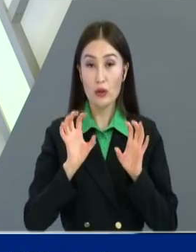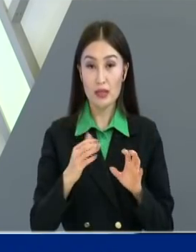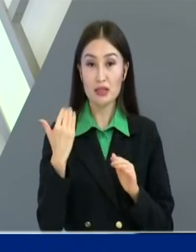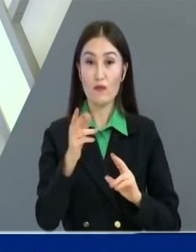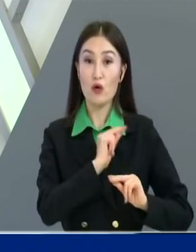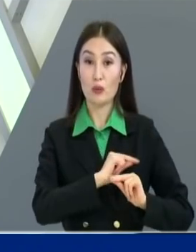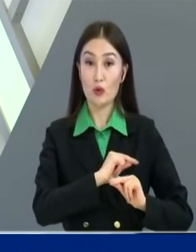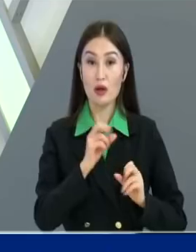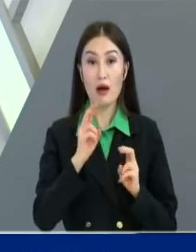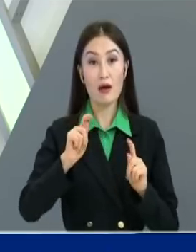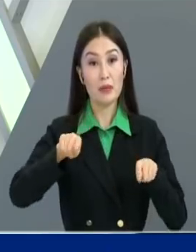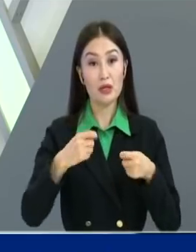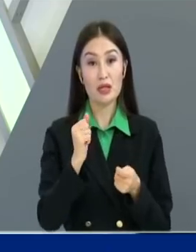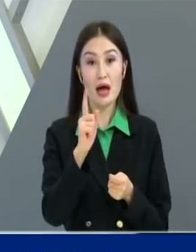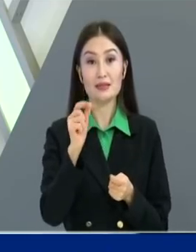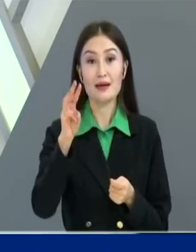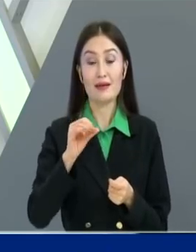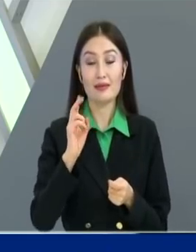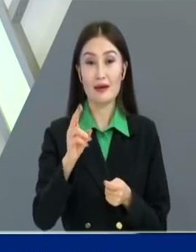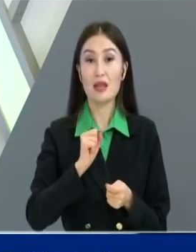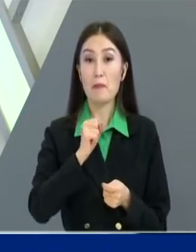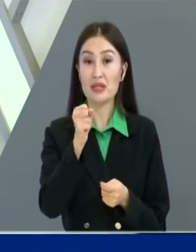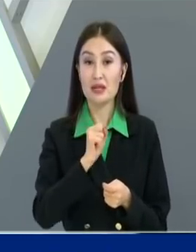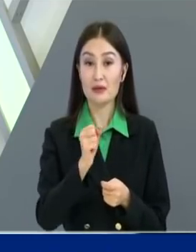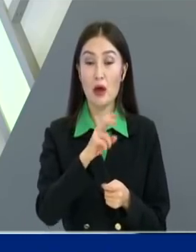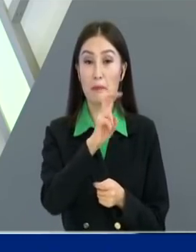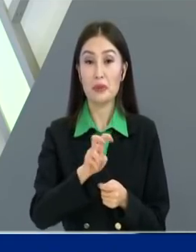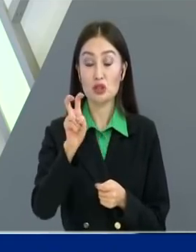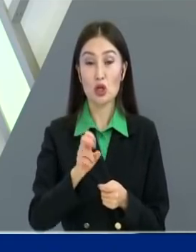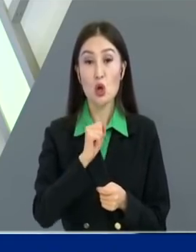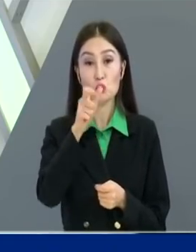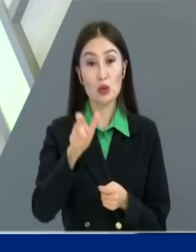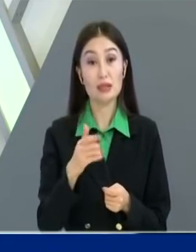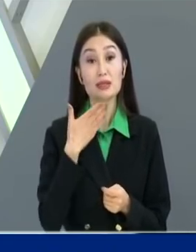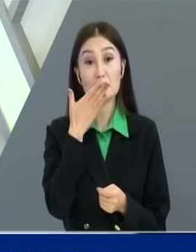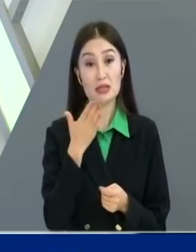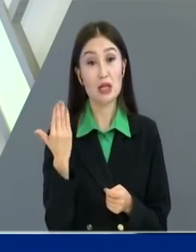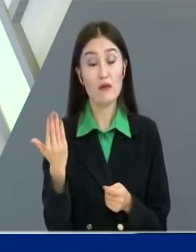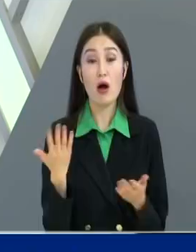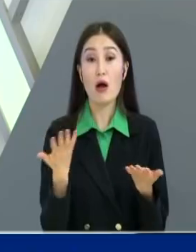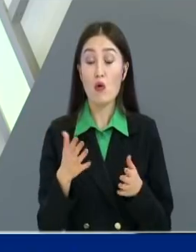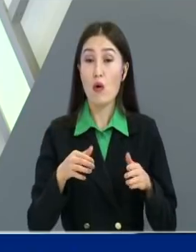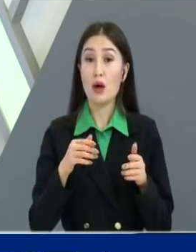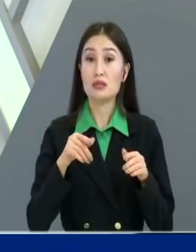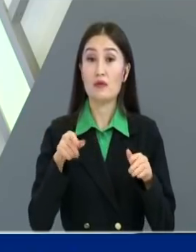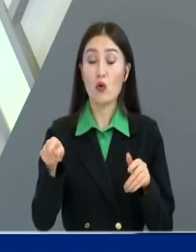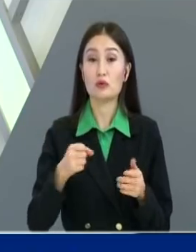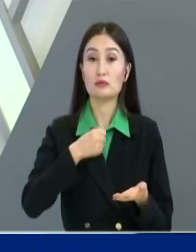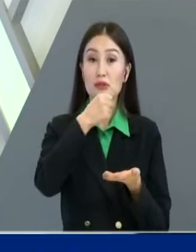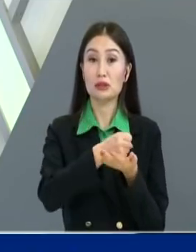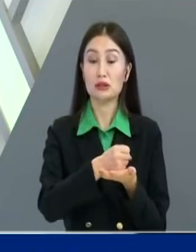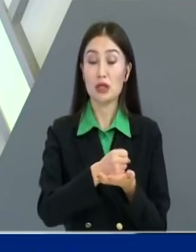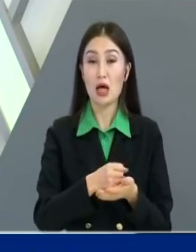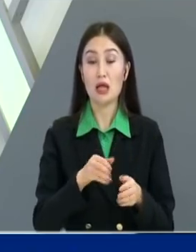Как передает Азаттык, на пресс-конференции в Бишкеке журналисты спросили Асанова, на каком основании он стал исполняющим